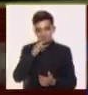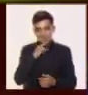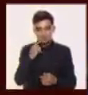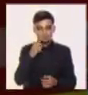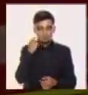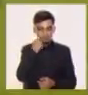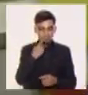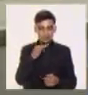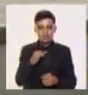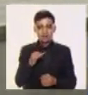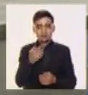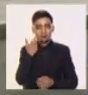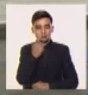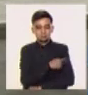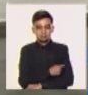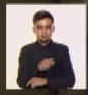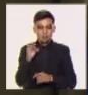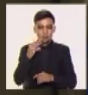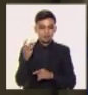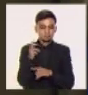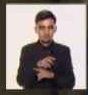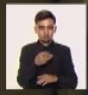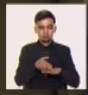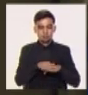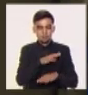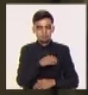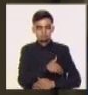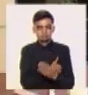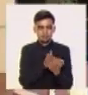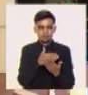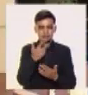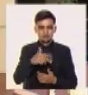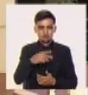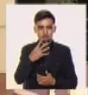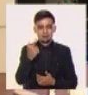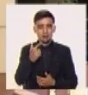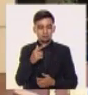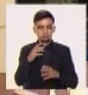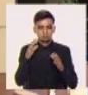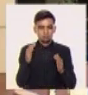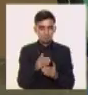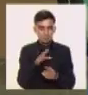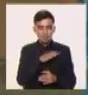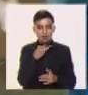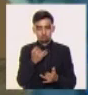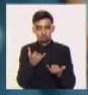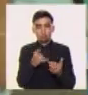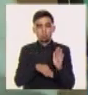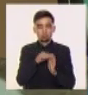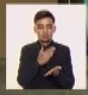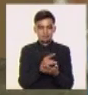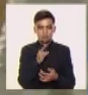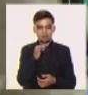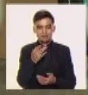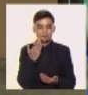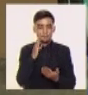скорая, состояние малыша было тяжелым. Температура тела опустилась до 34 градусов. Сегодня младенец чувствует себя лучше. Если родители